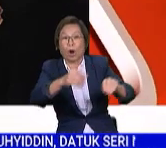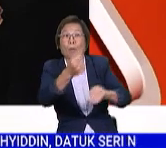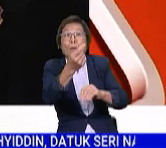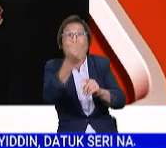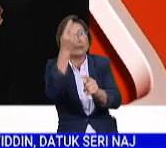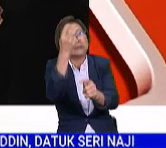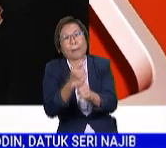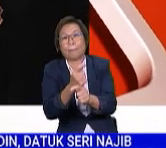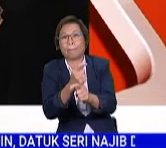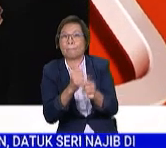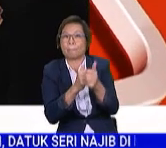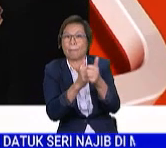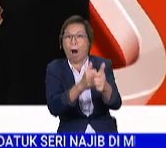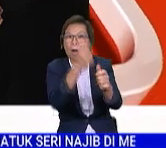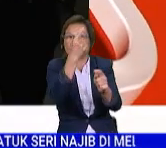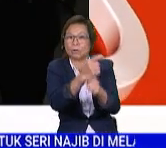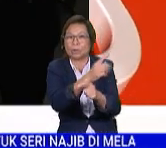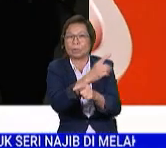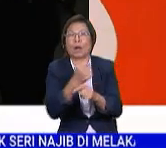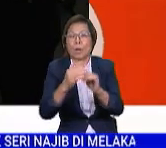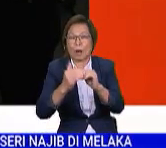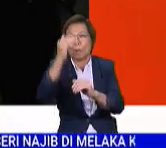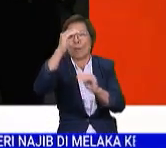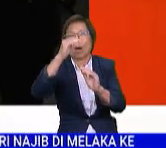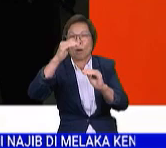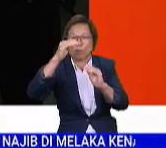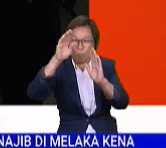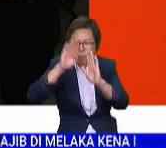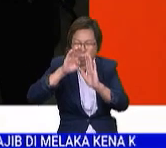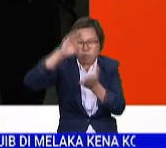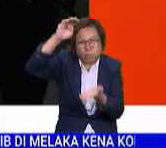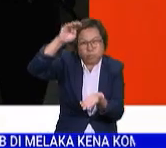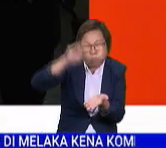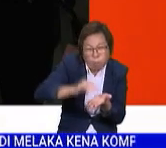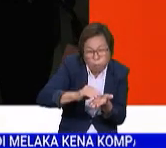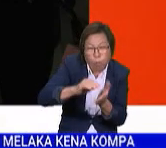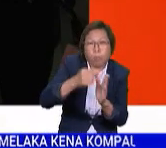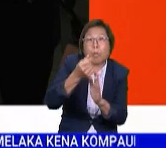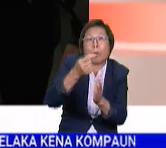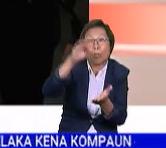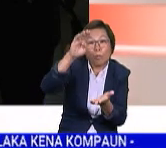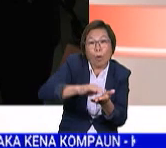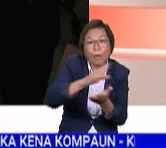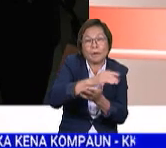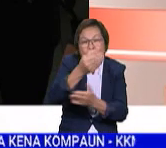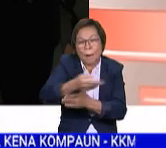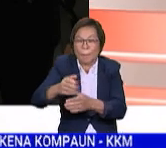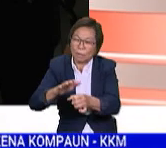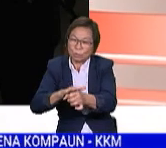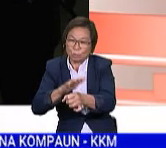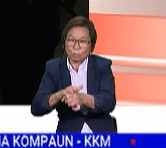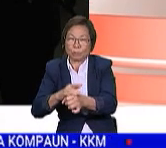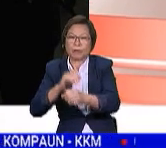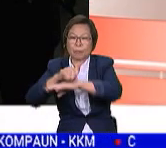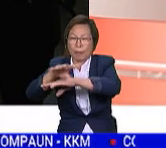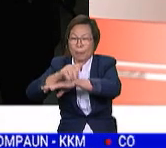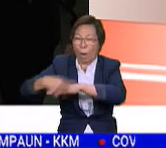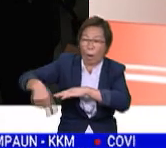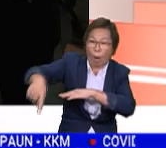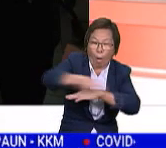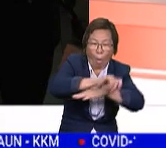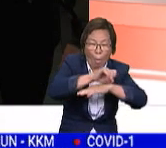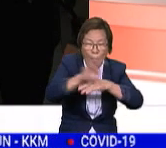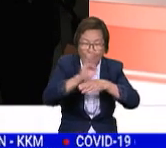harga yang ditetapkan selain dijual pada harga lebih fahda bekalan barangan mencukupi beliau Dalam pada itu menasihati